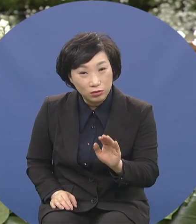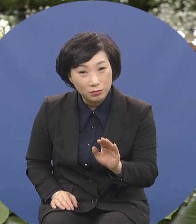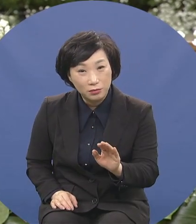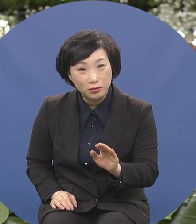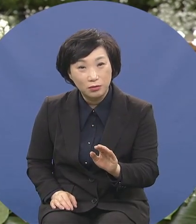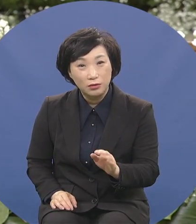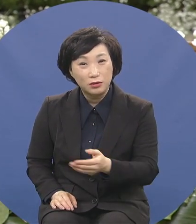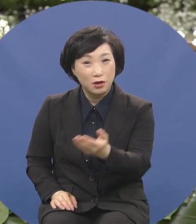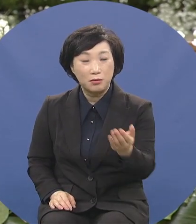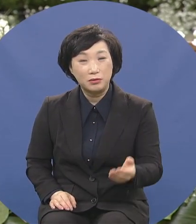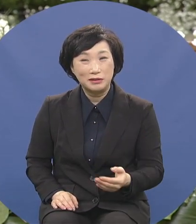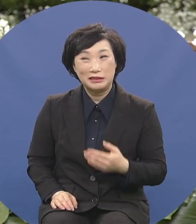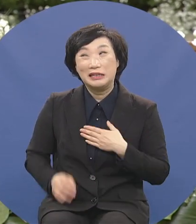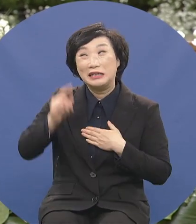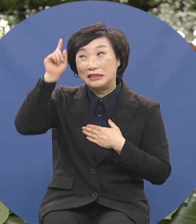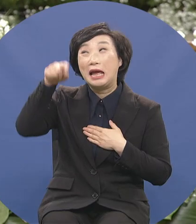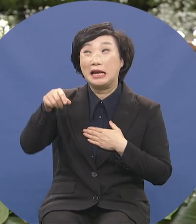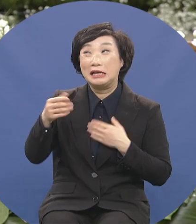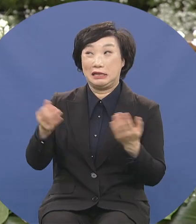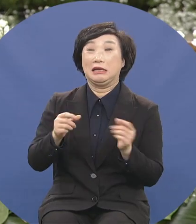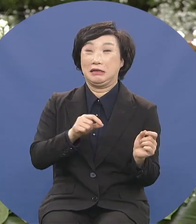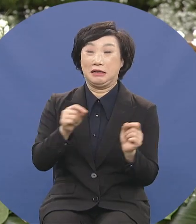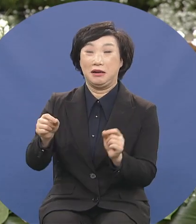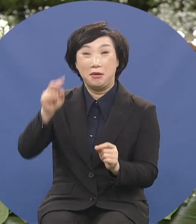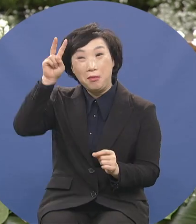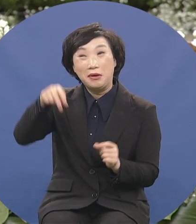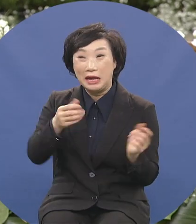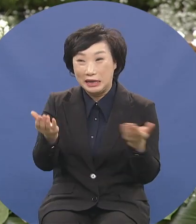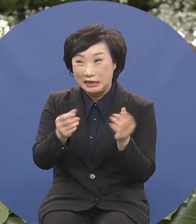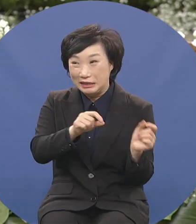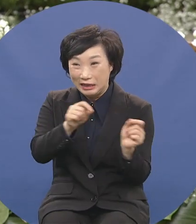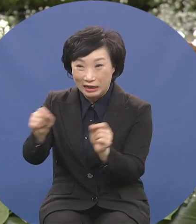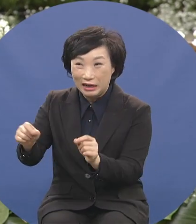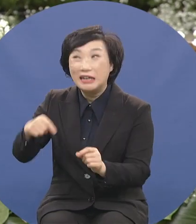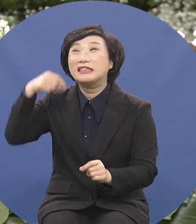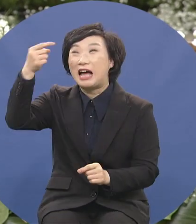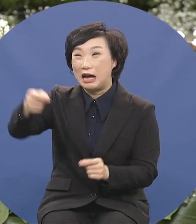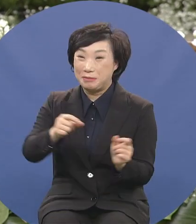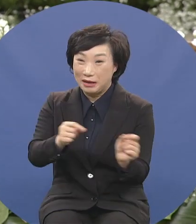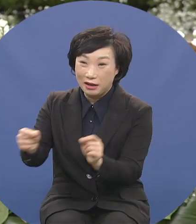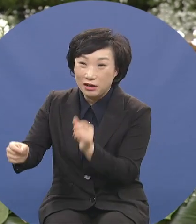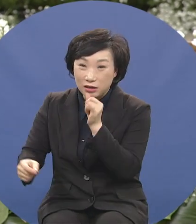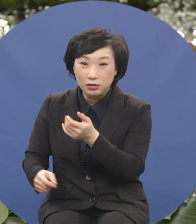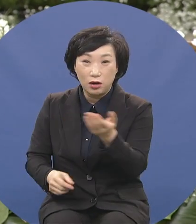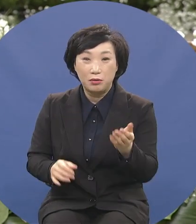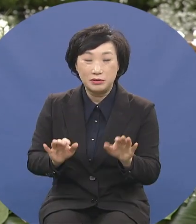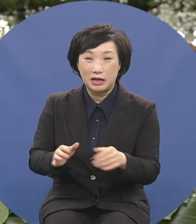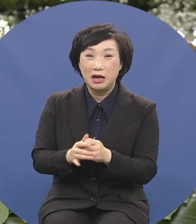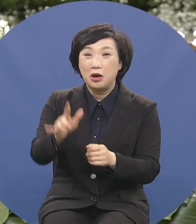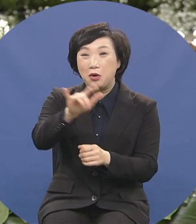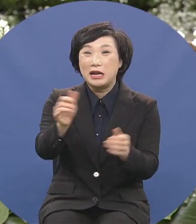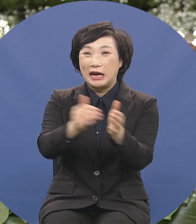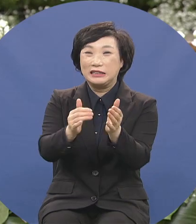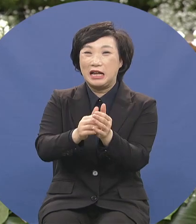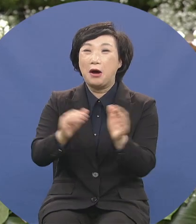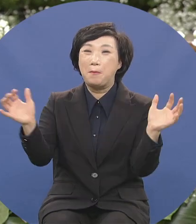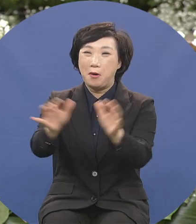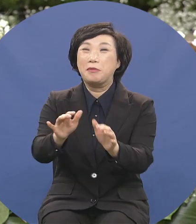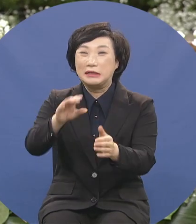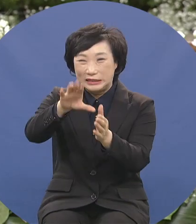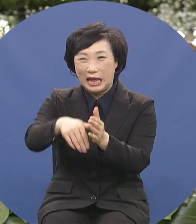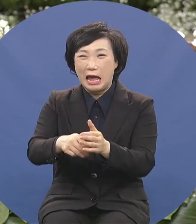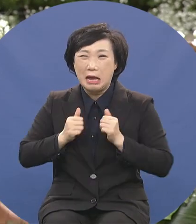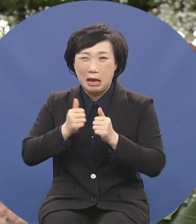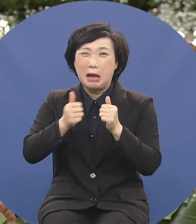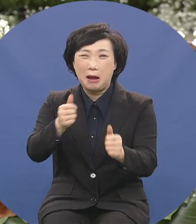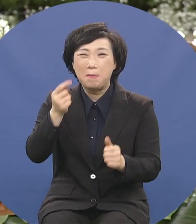그러면서 내일 하지 모레 하지 다음에 하지 코로나 끝나면 한번 모이면 잘해보지